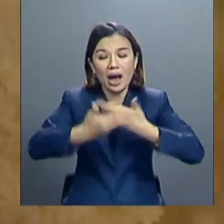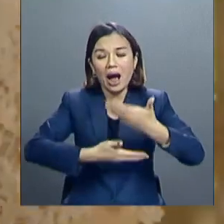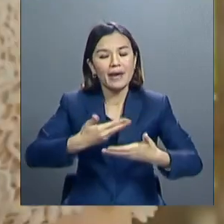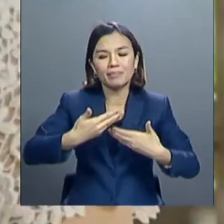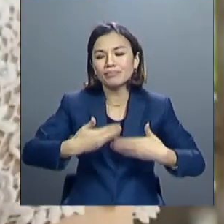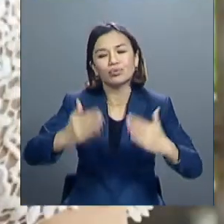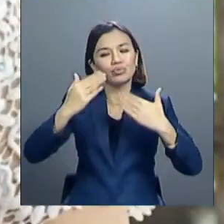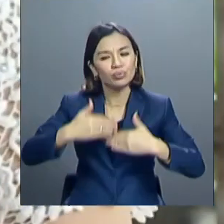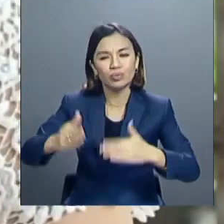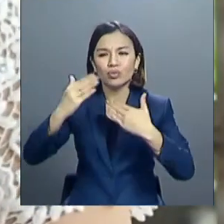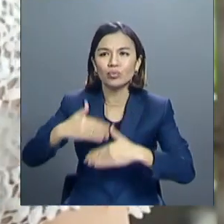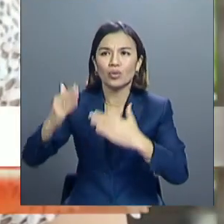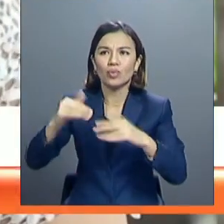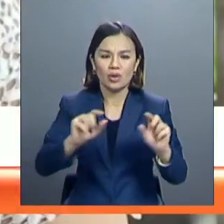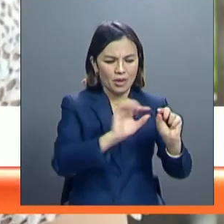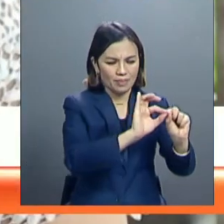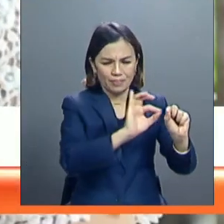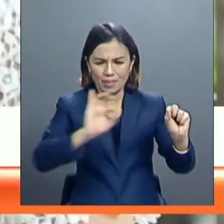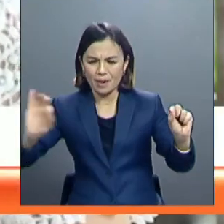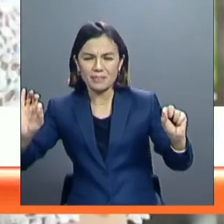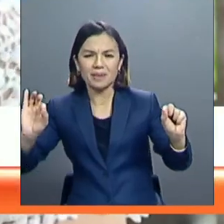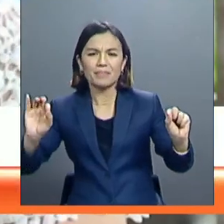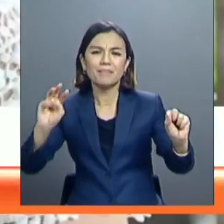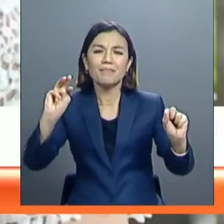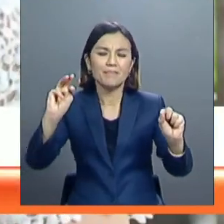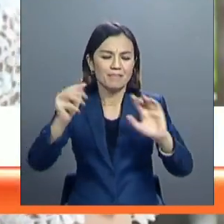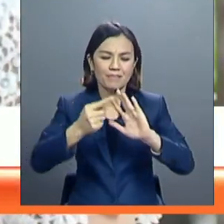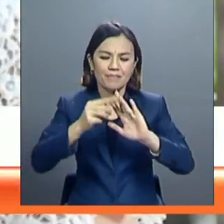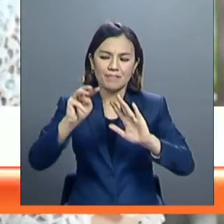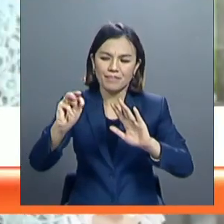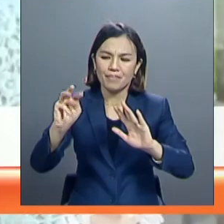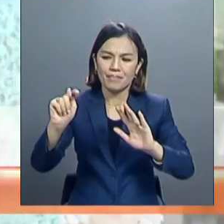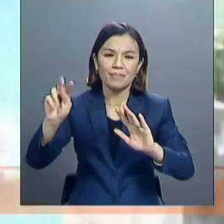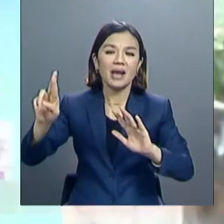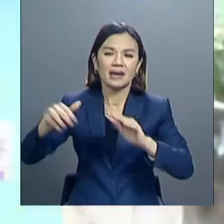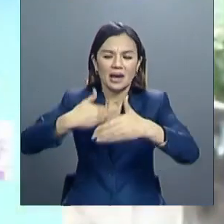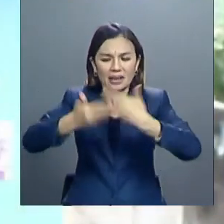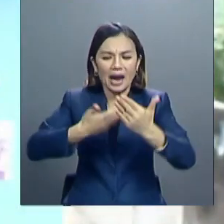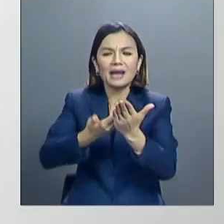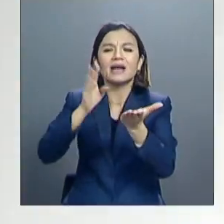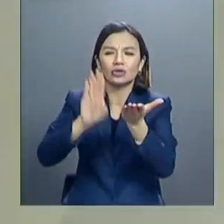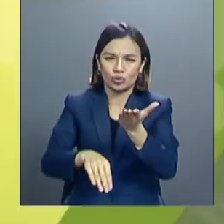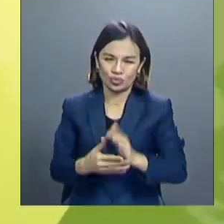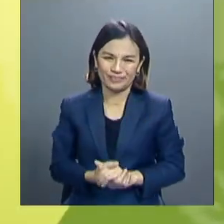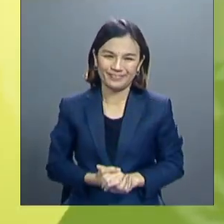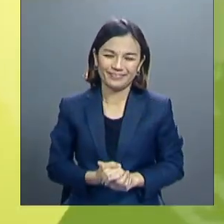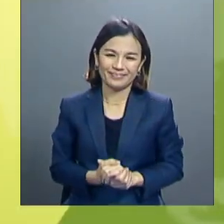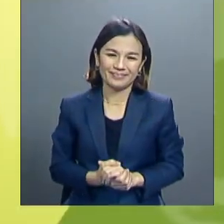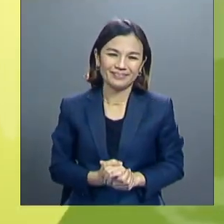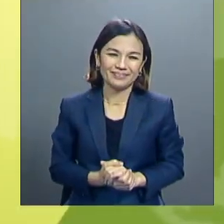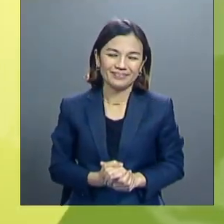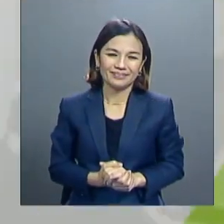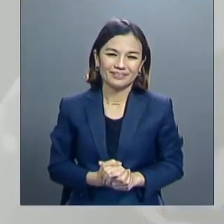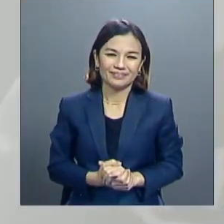ๆขายเป็นเม็ดไม่แพงค่ะไม่แพงตรงนี้ขายไม่แพงสินค้าชุมชนค่ะขายแบบชุมชน